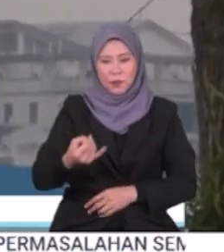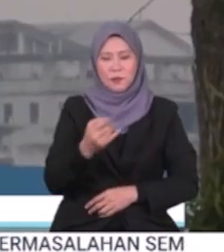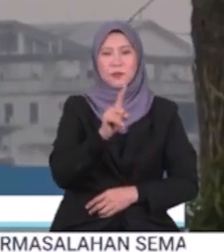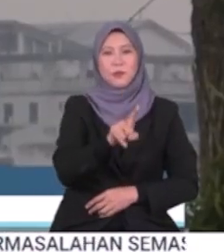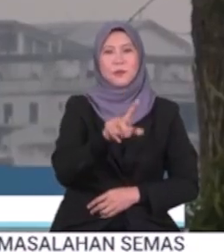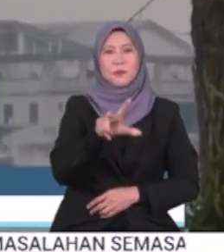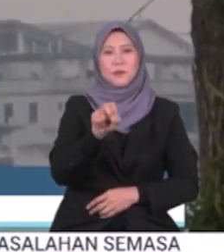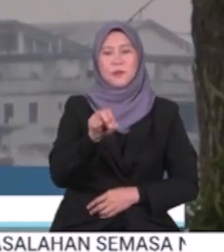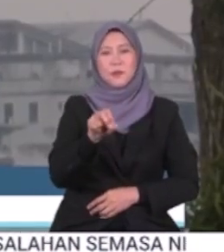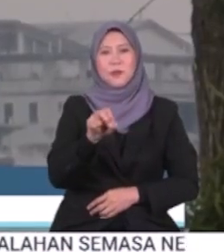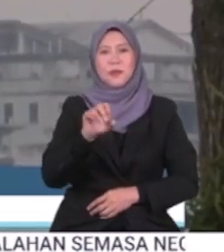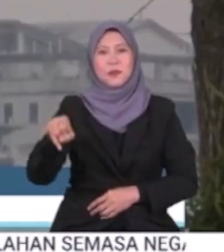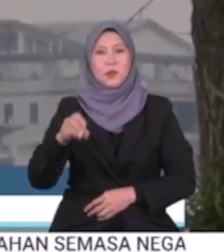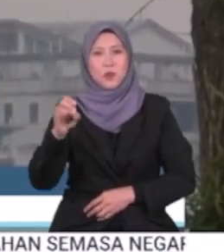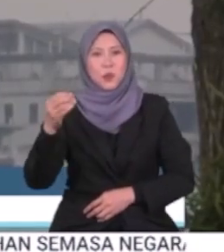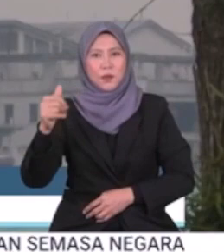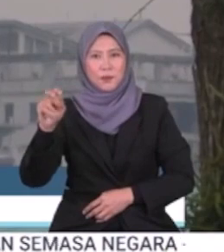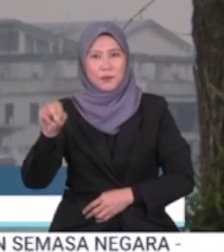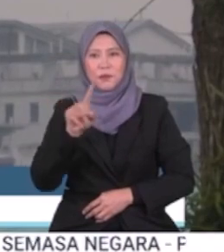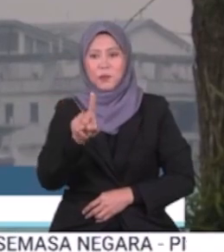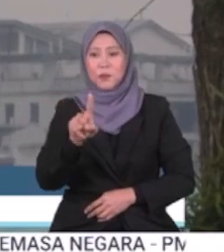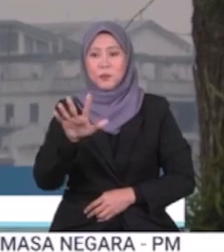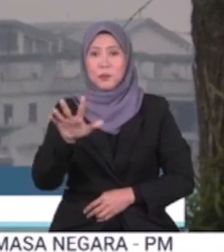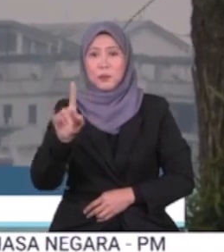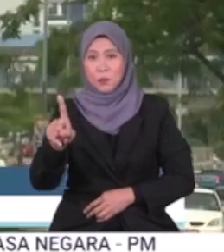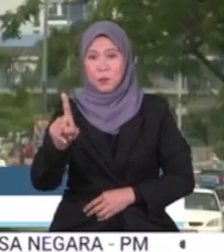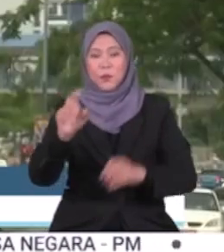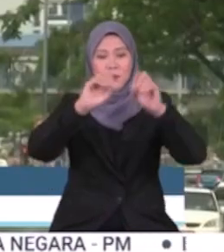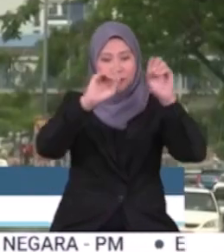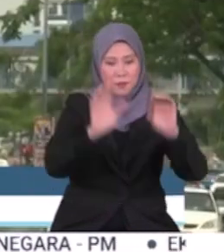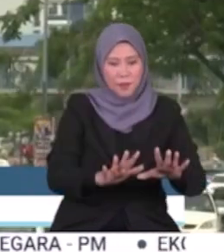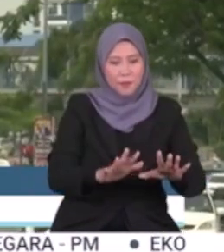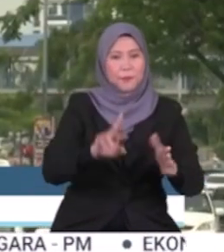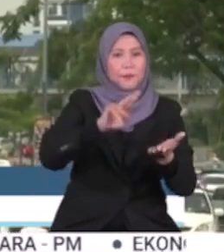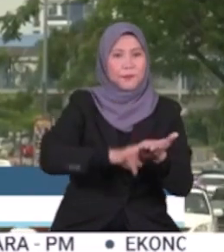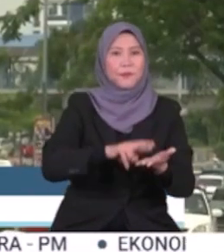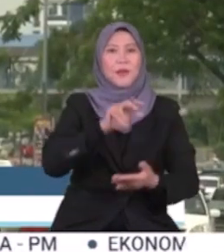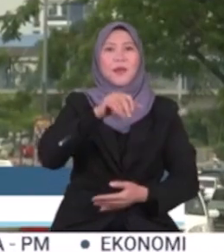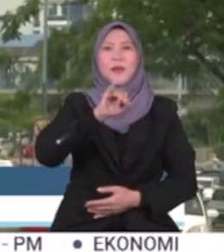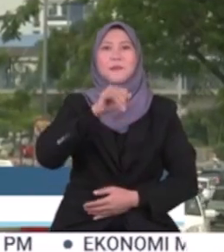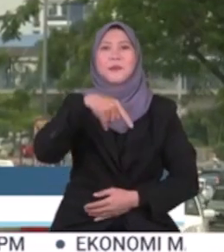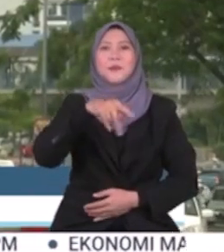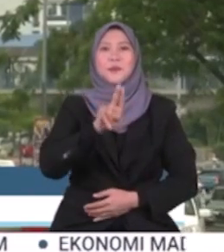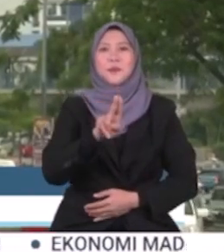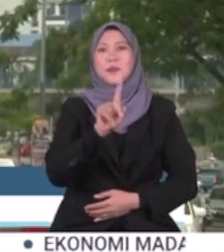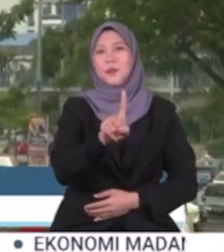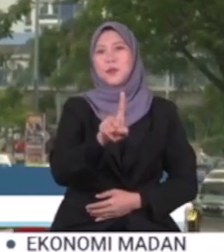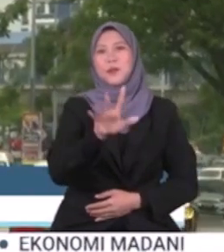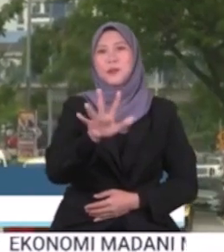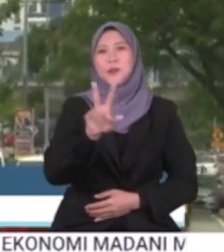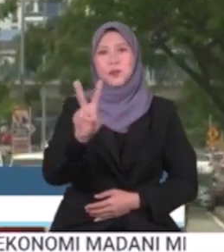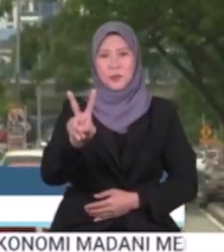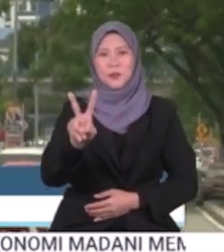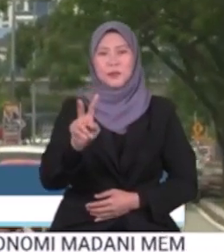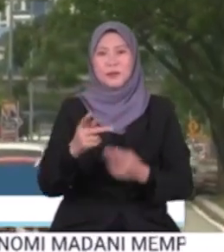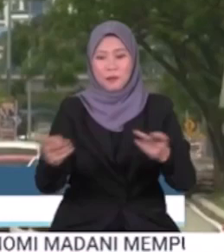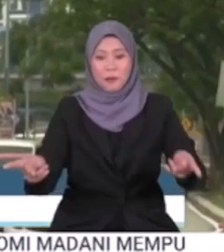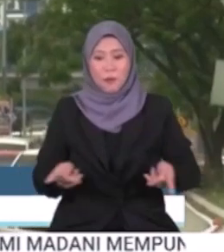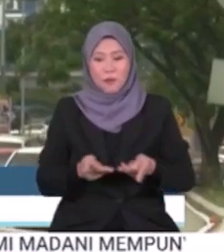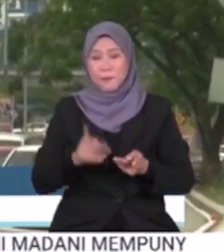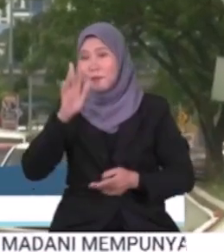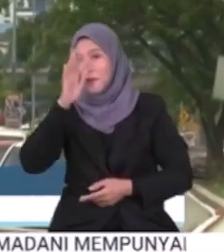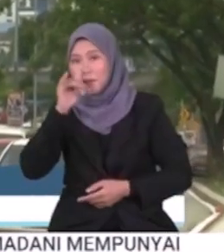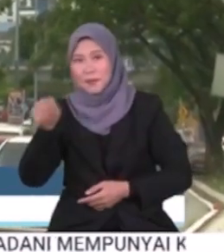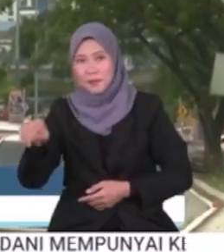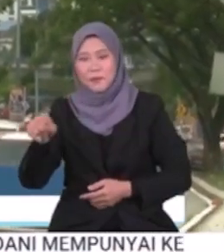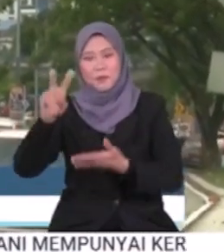130 Johan Setia 151 serta Shah Alam mencatatkan Ipu 52 Kawasan Bukit Rambai Melaka